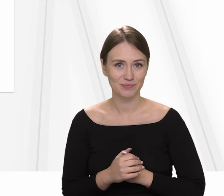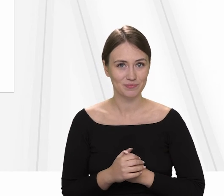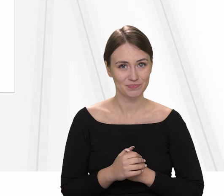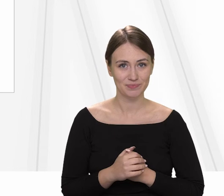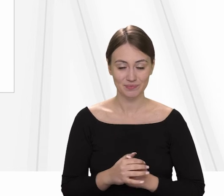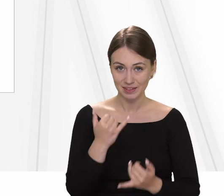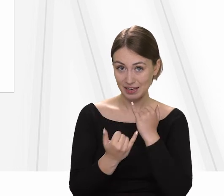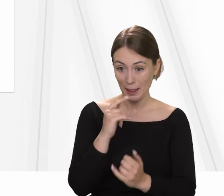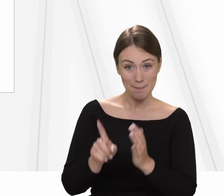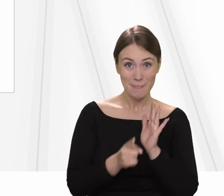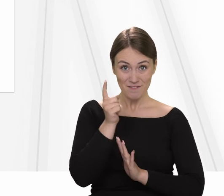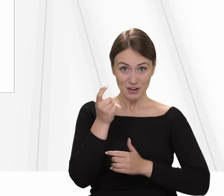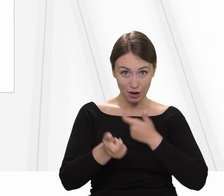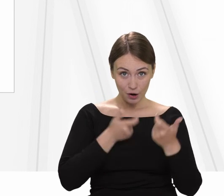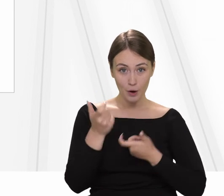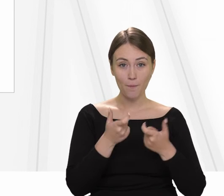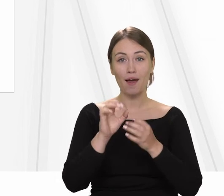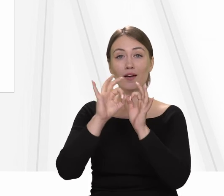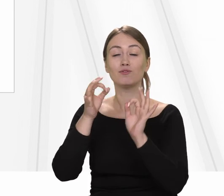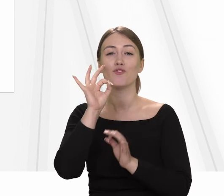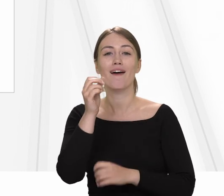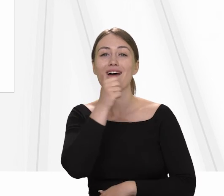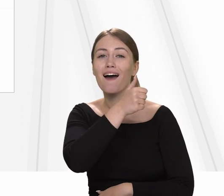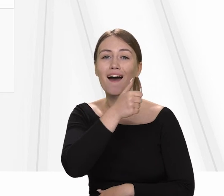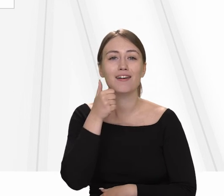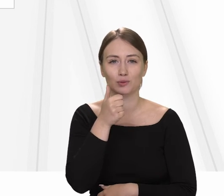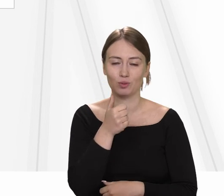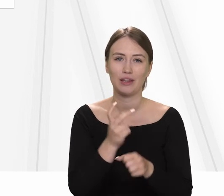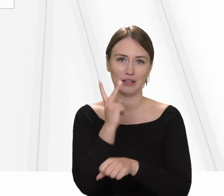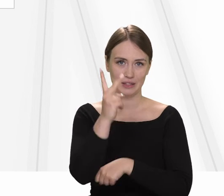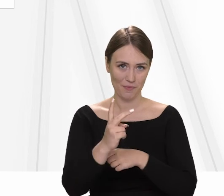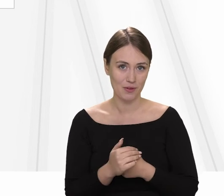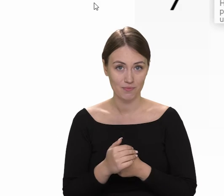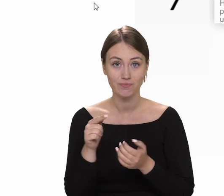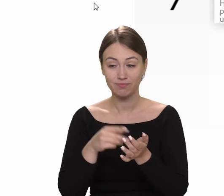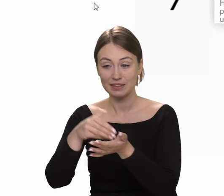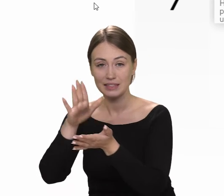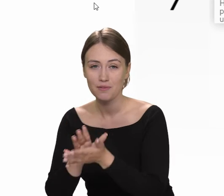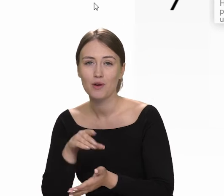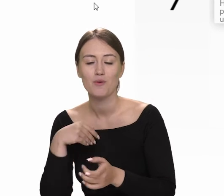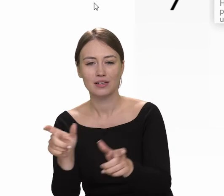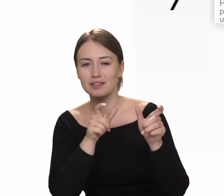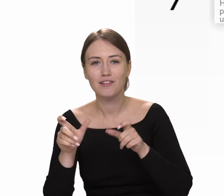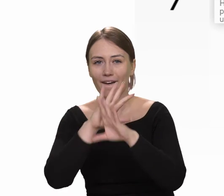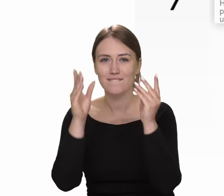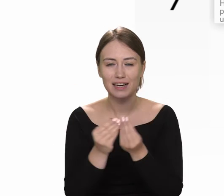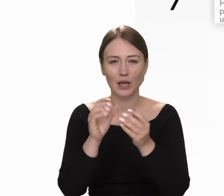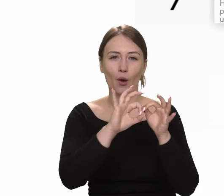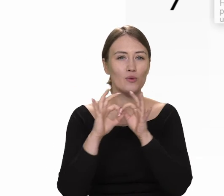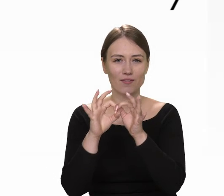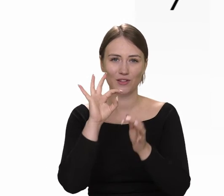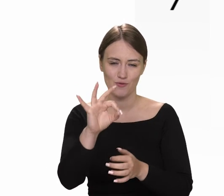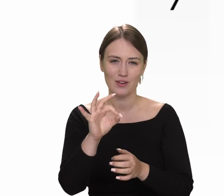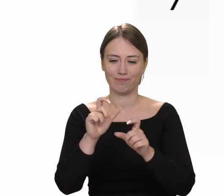192.168.1.1. Jeśli robisz to pierwszy raz, to ustaw swoje hasło dostępu. Po zalogowaniu możesz zarządzać